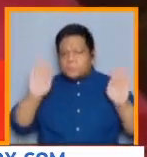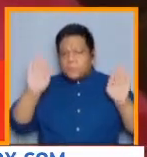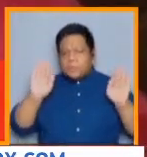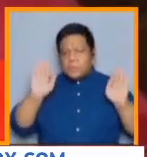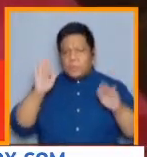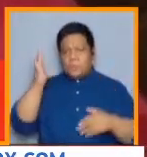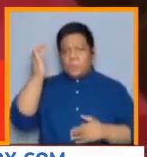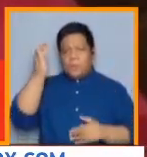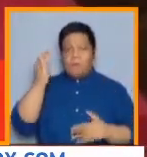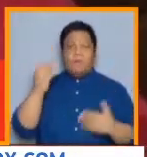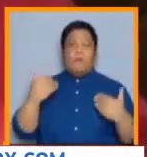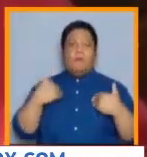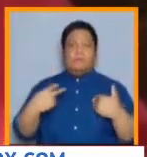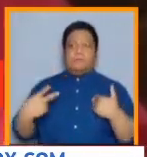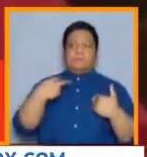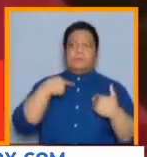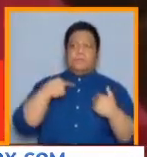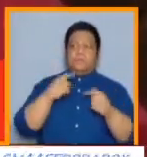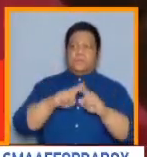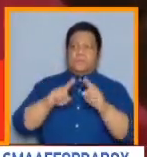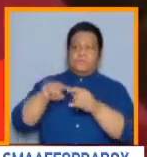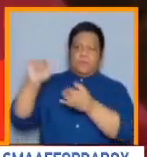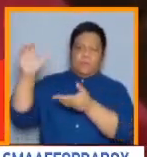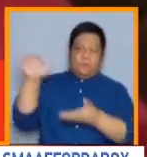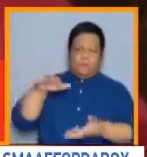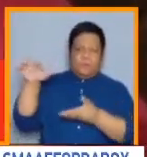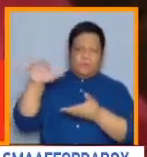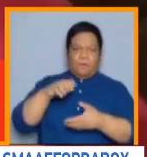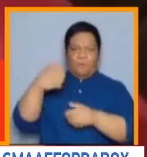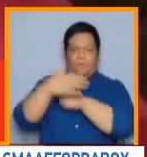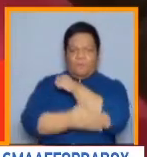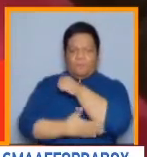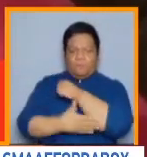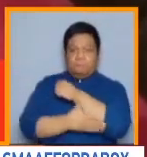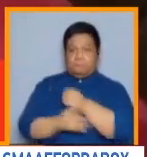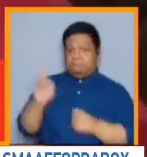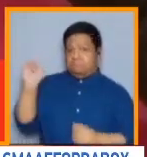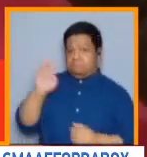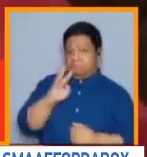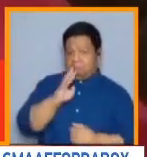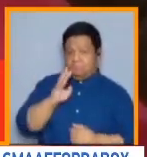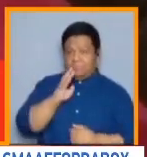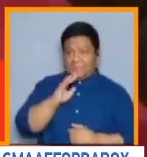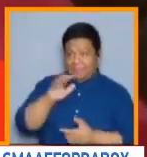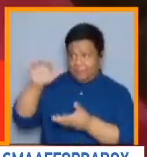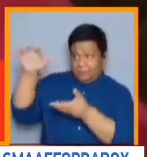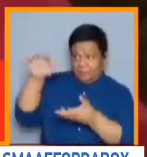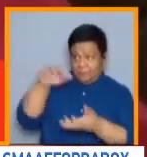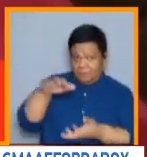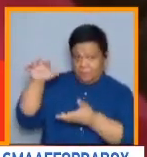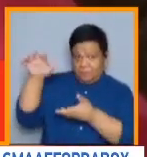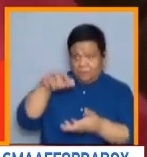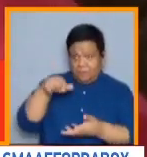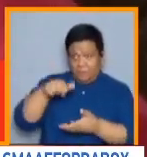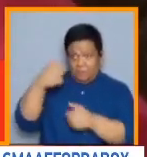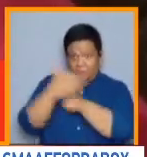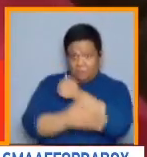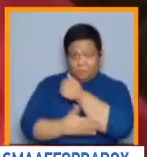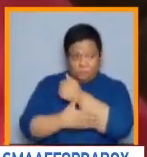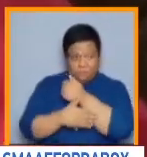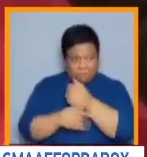yung importation is just to ensure food security, pero hindi to compete with the local production.